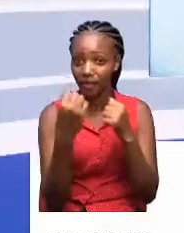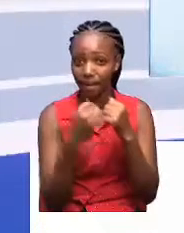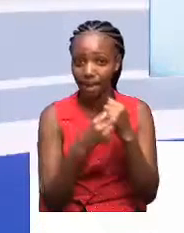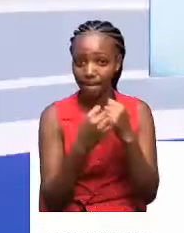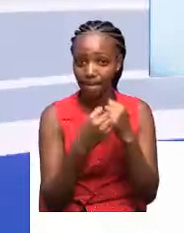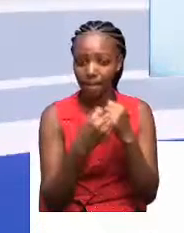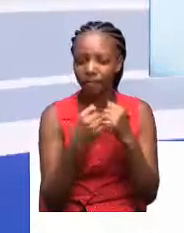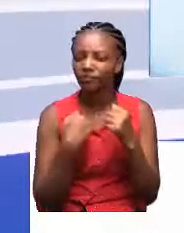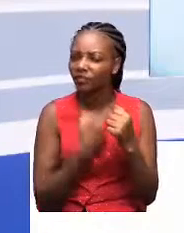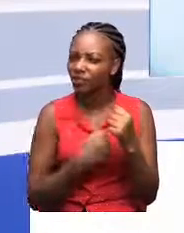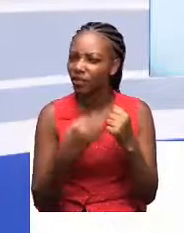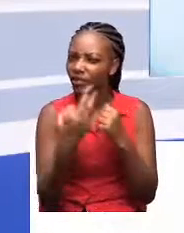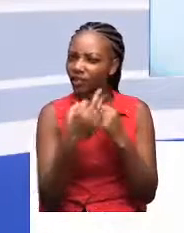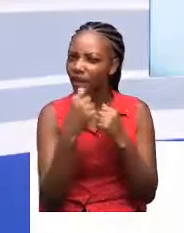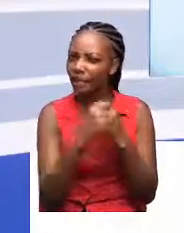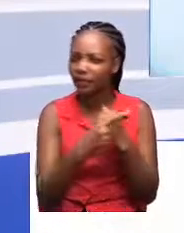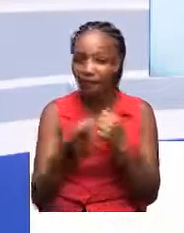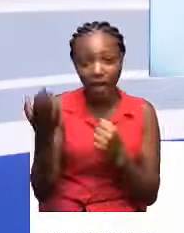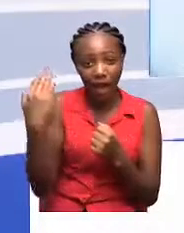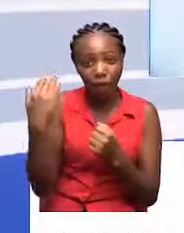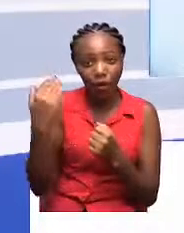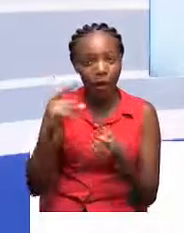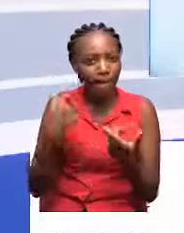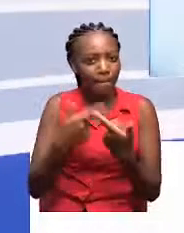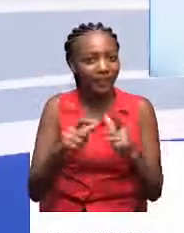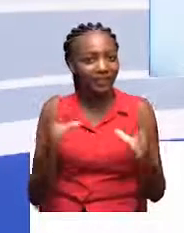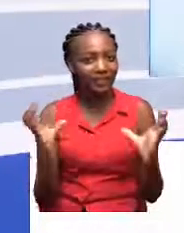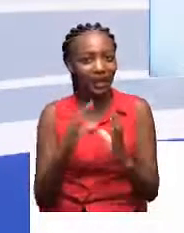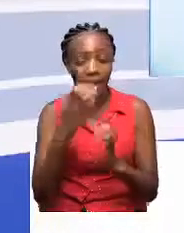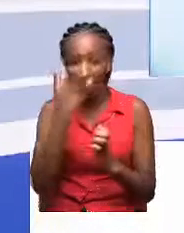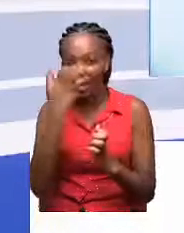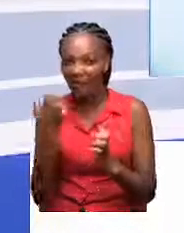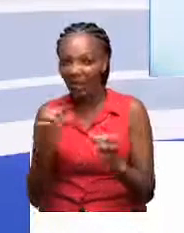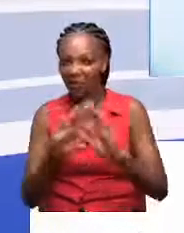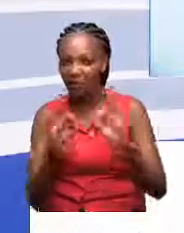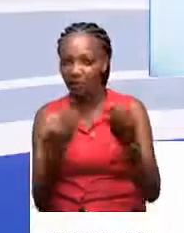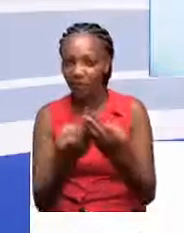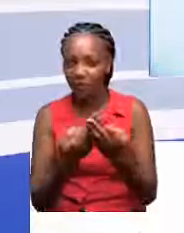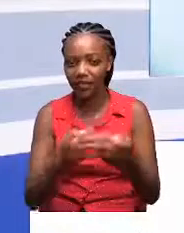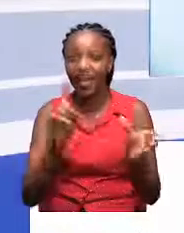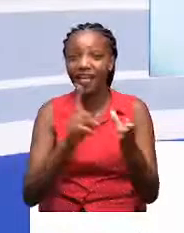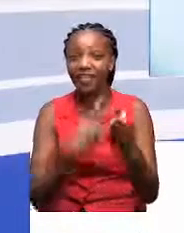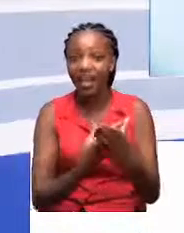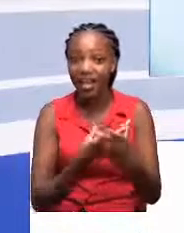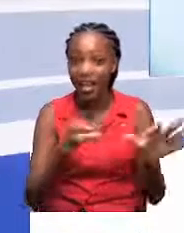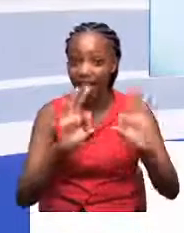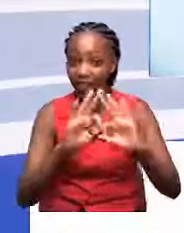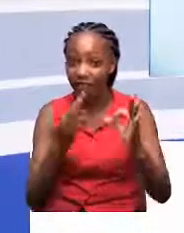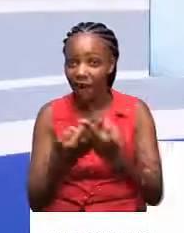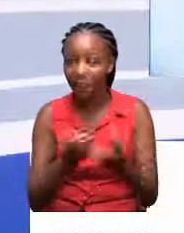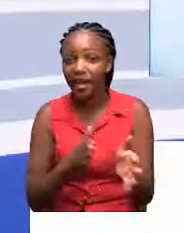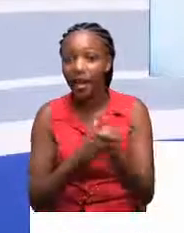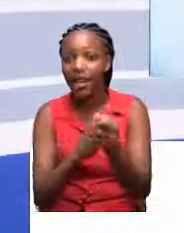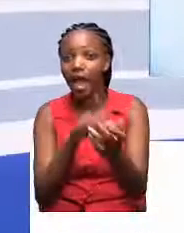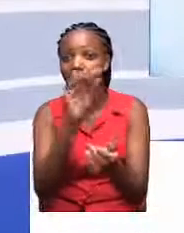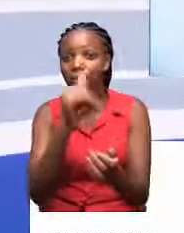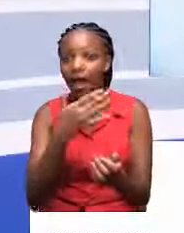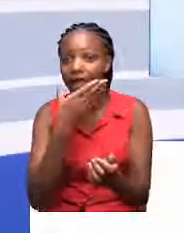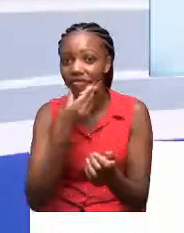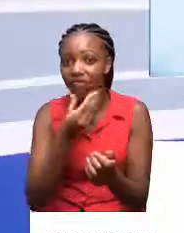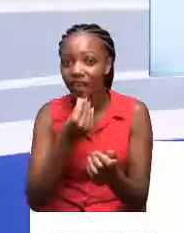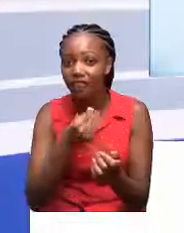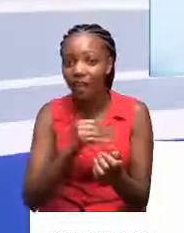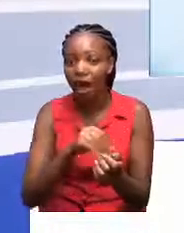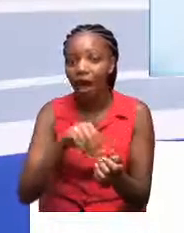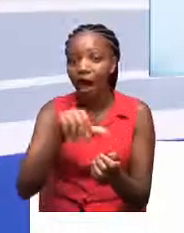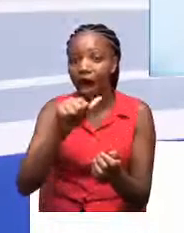ya kutumbukia kwenye mto Aswa nchini Uganda alipokuwa kazini. Kulingana na familia hiyo, ikiongozwa na babake mzazi Alphonse